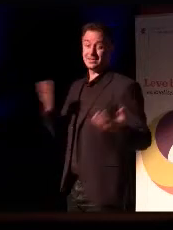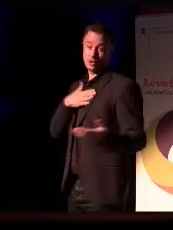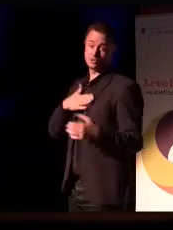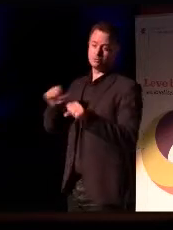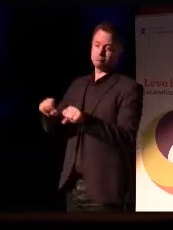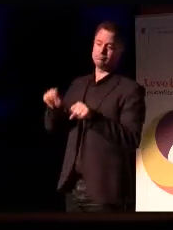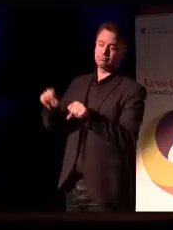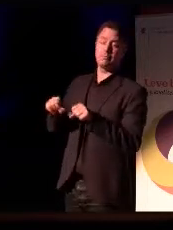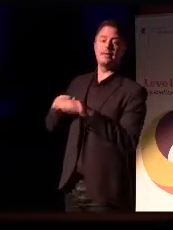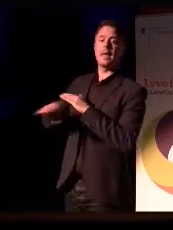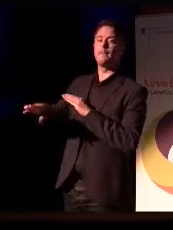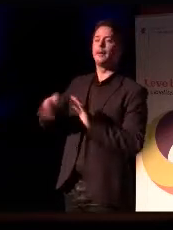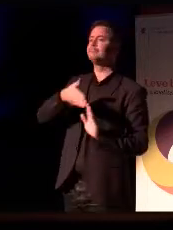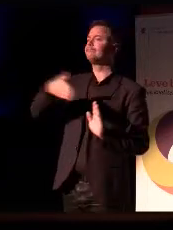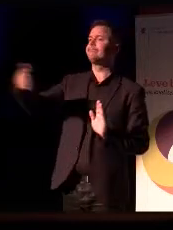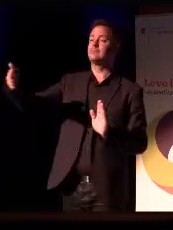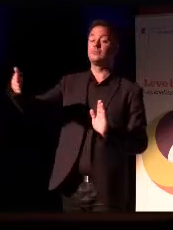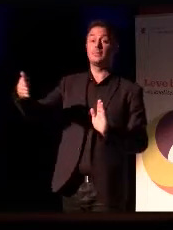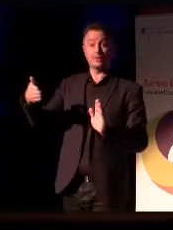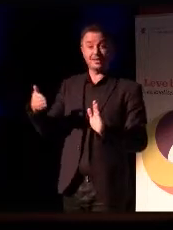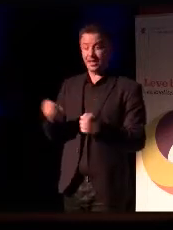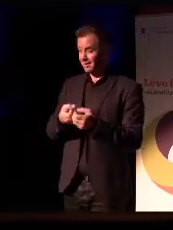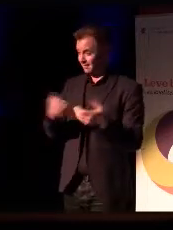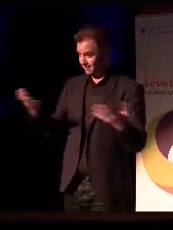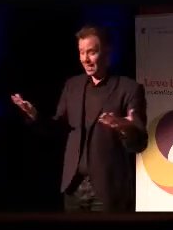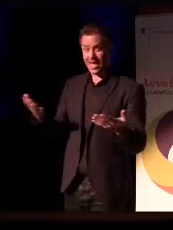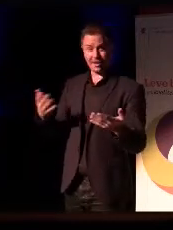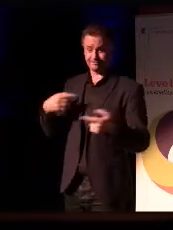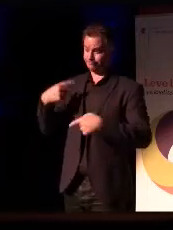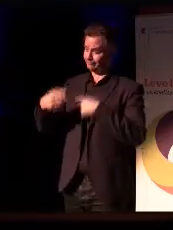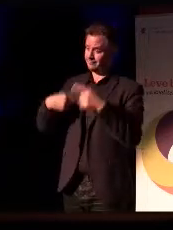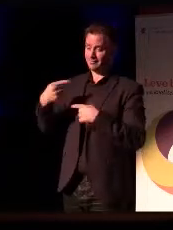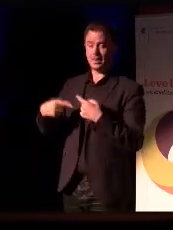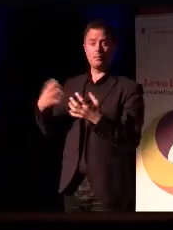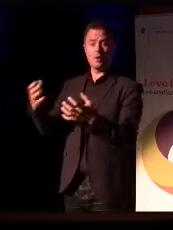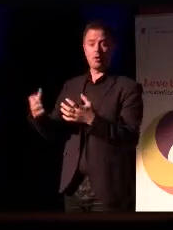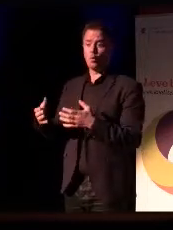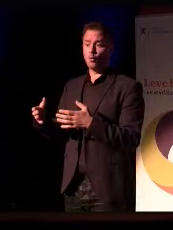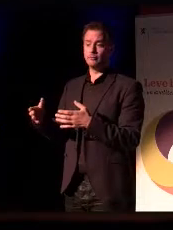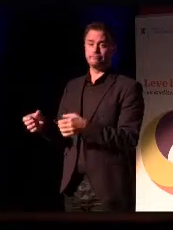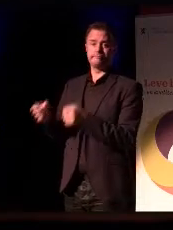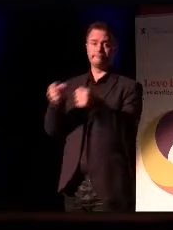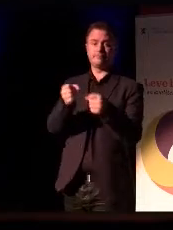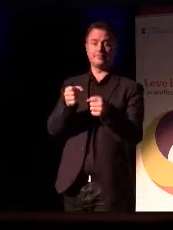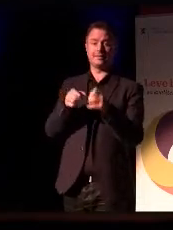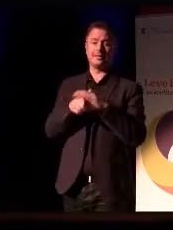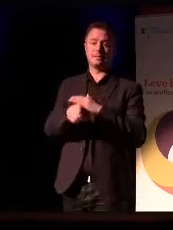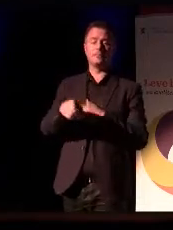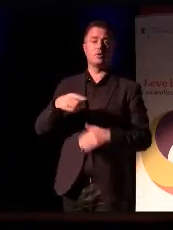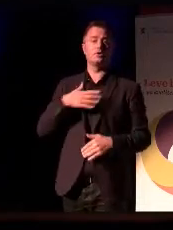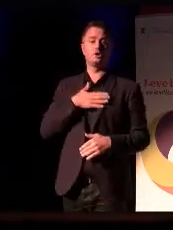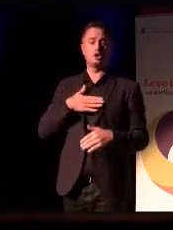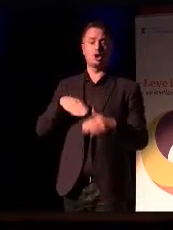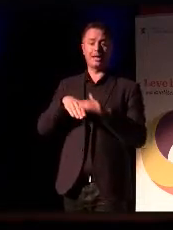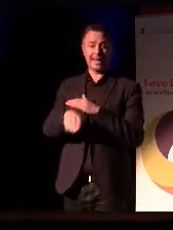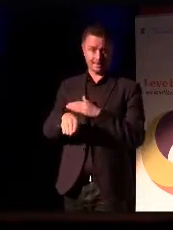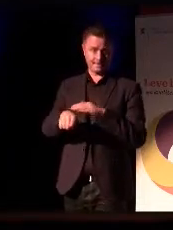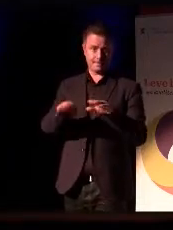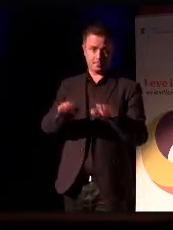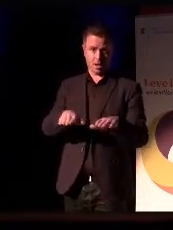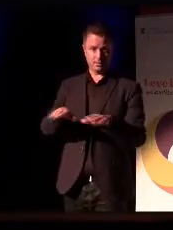mulig, men mange kommer til å trenge en sykehjemsplass mot slutten av livet. Da må det finnes nok plasser på sykehjem og